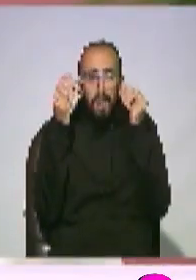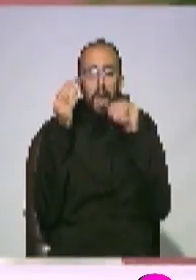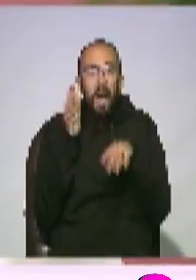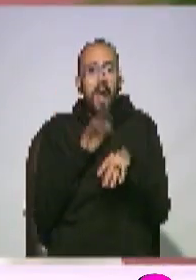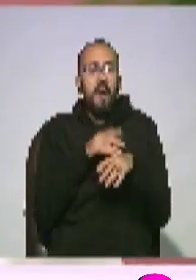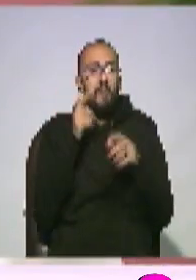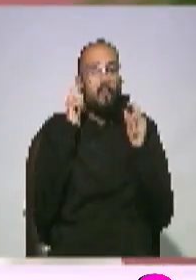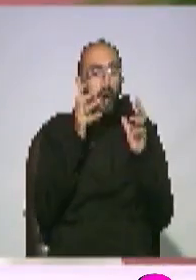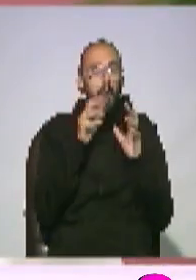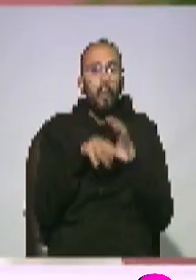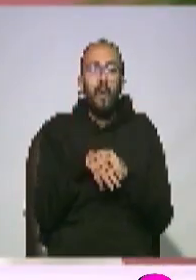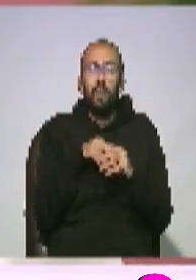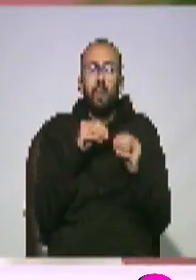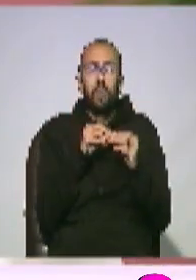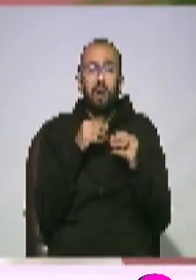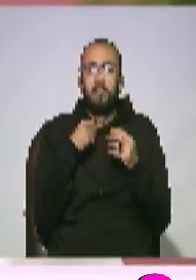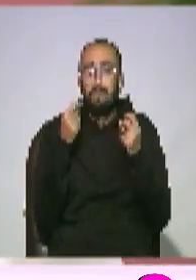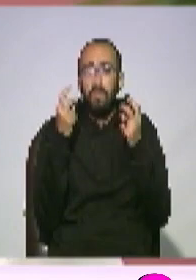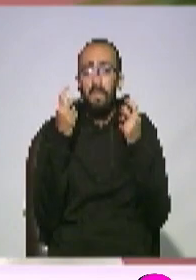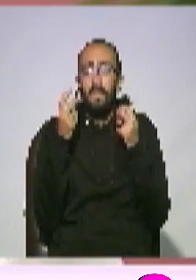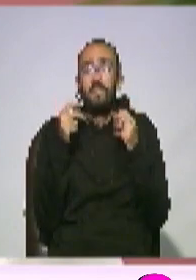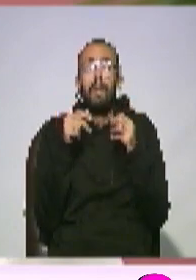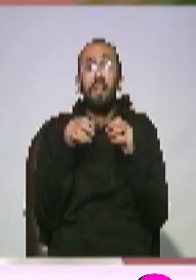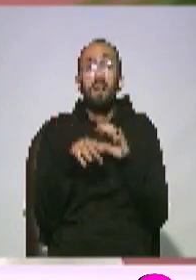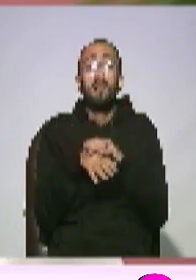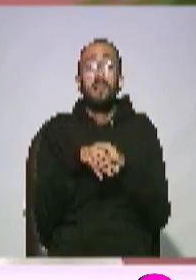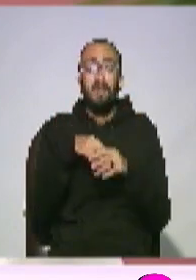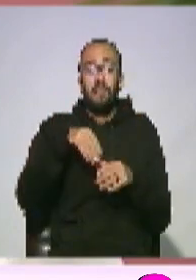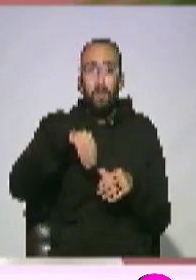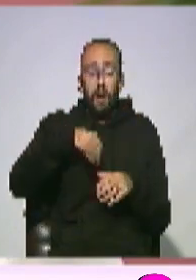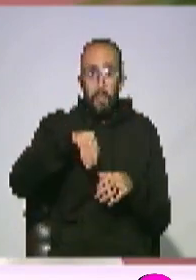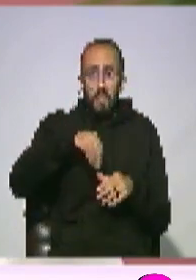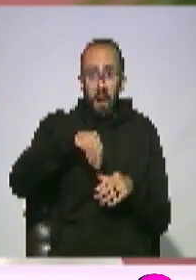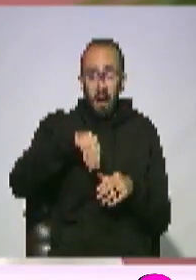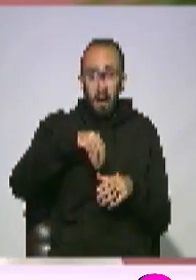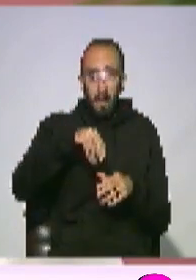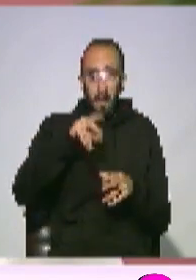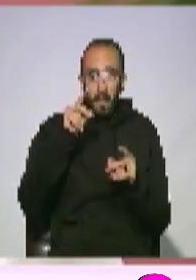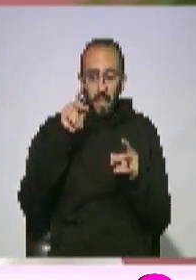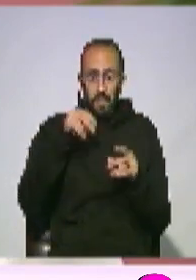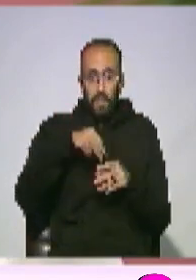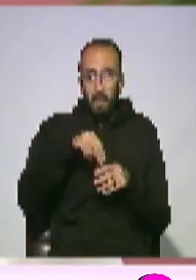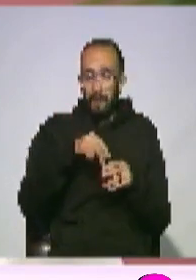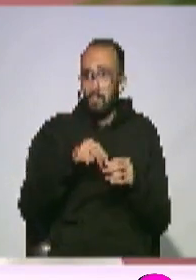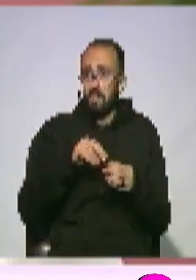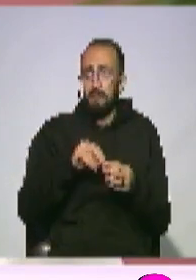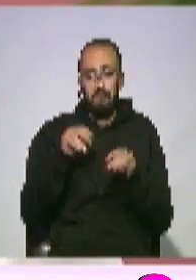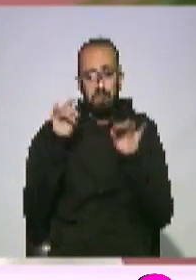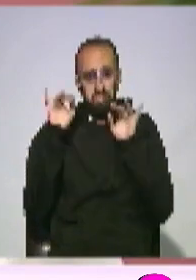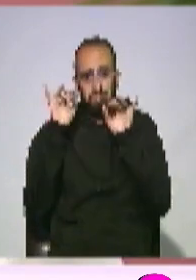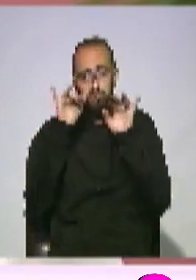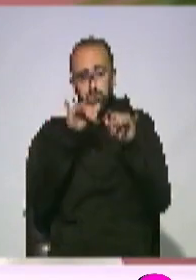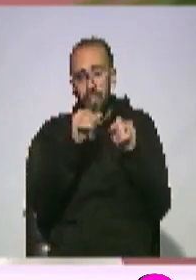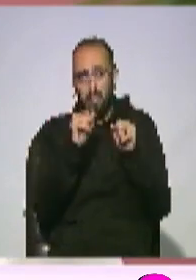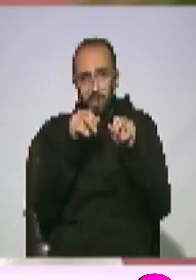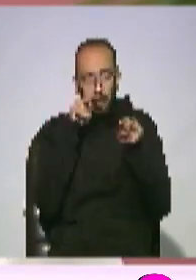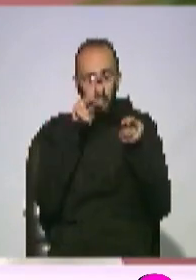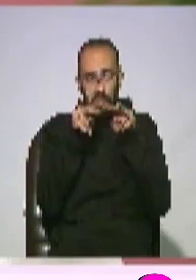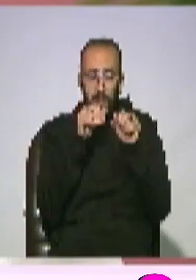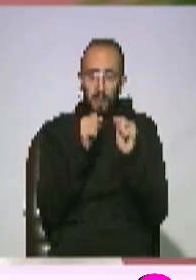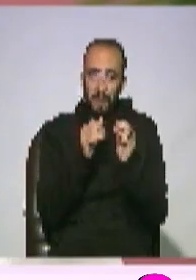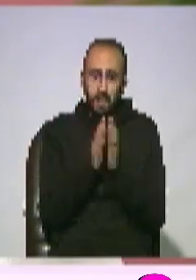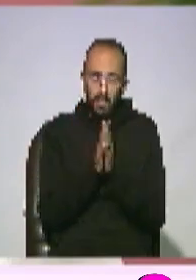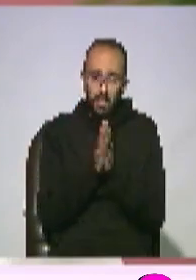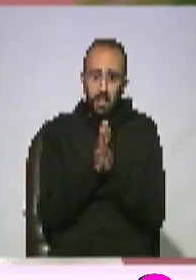تقرا وتحاول تتثقف. احنا عندنا للاسف برامج الطهي بتعمل مشاهدات ملايين، يعني زي